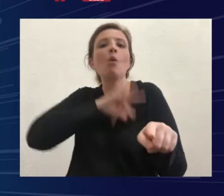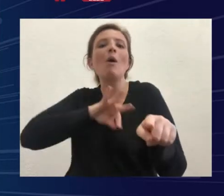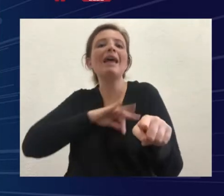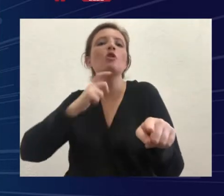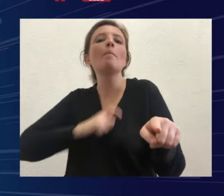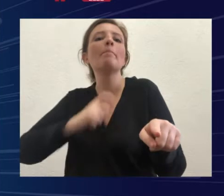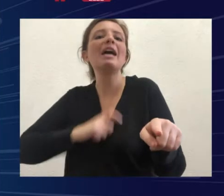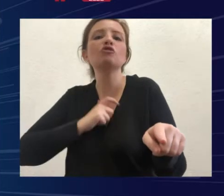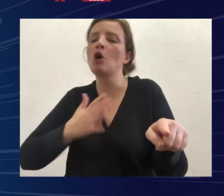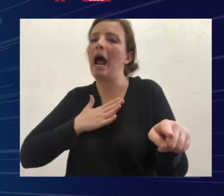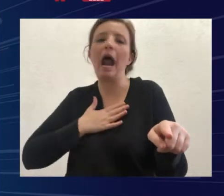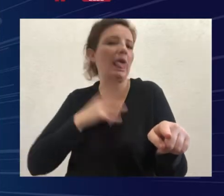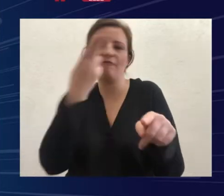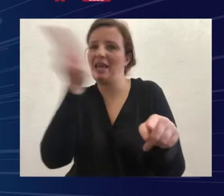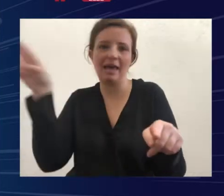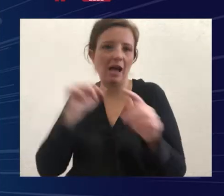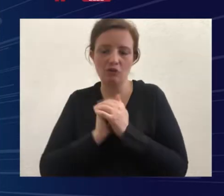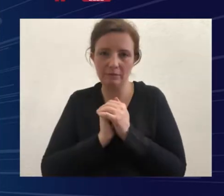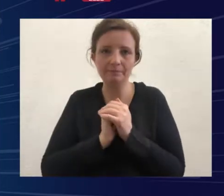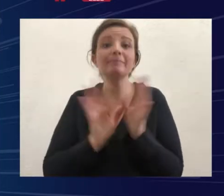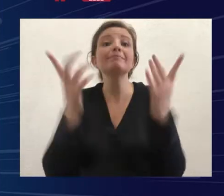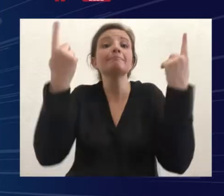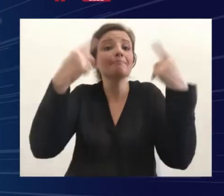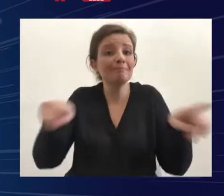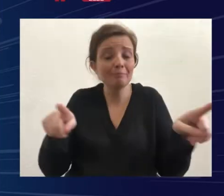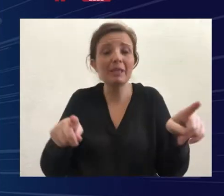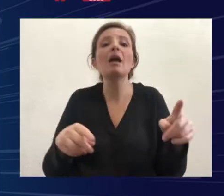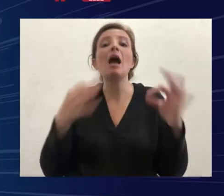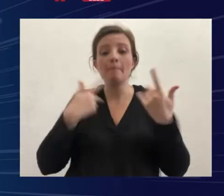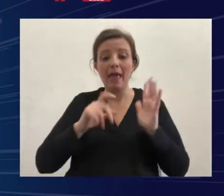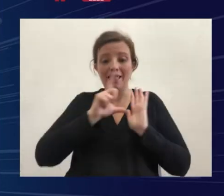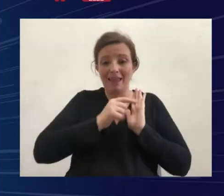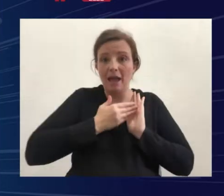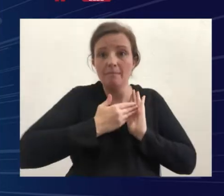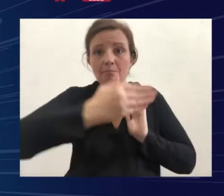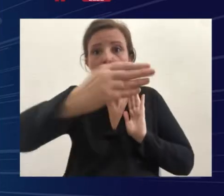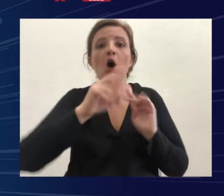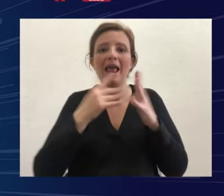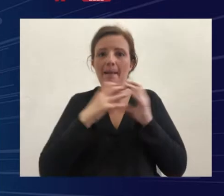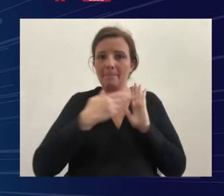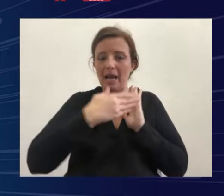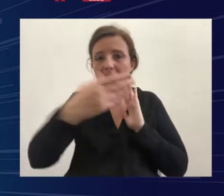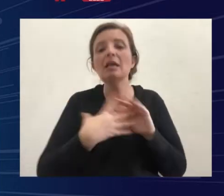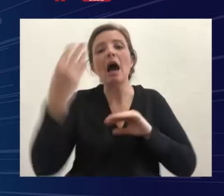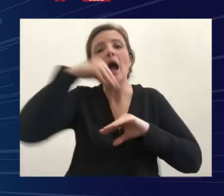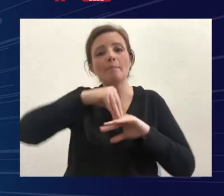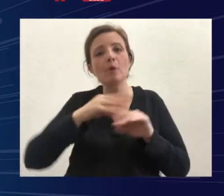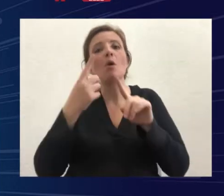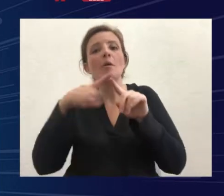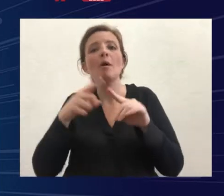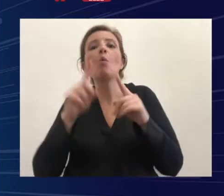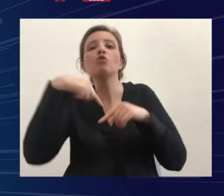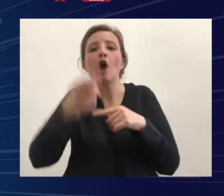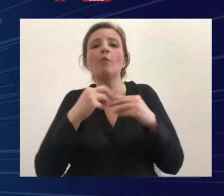essere il guadagno personale dell'imprenditore. Questo per tutta la durata dell'impresa ed anche nella